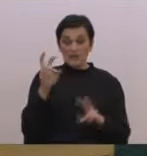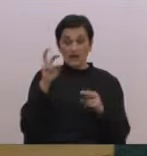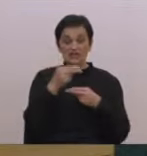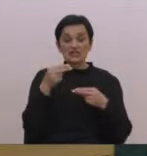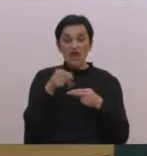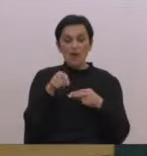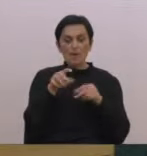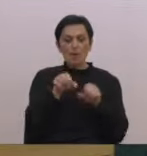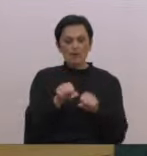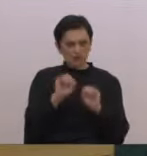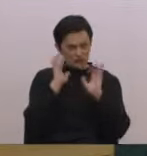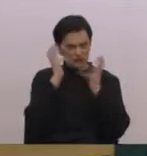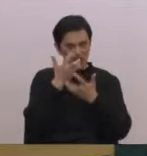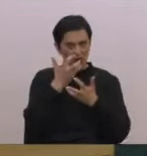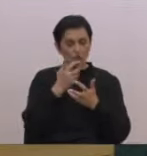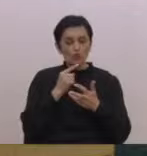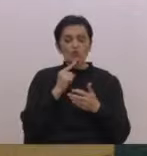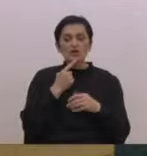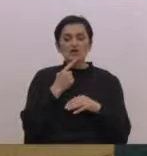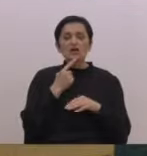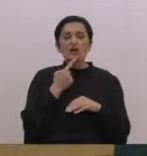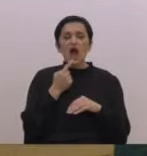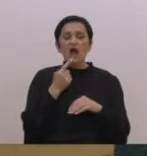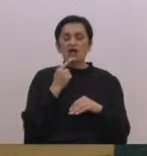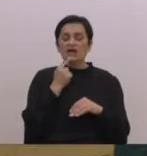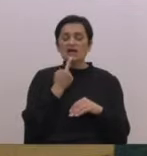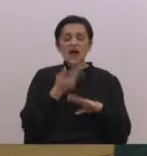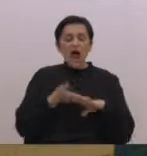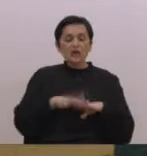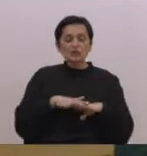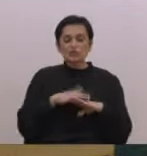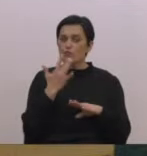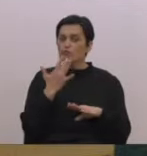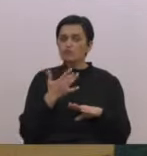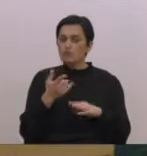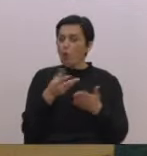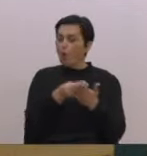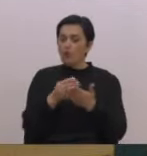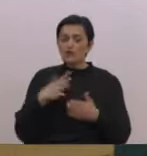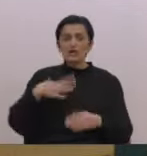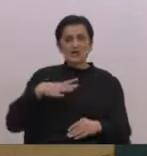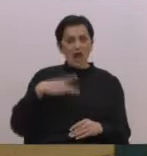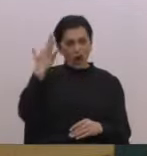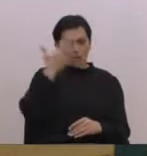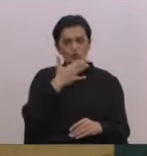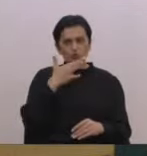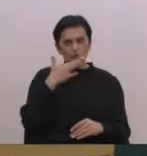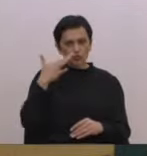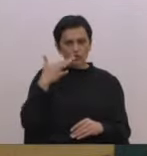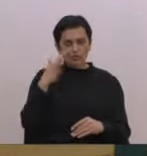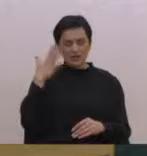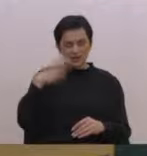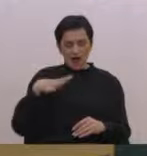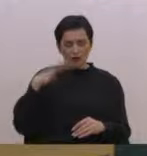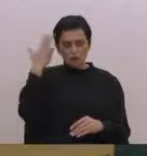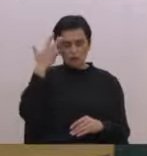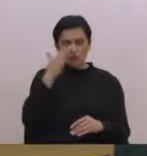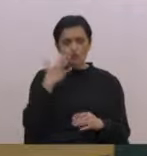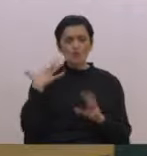მოეკიდოს სერიოზულად გაჭირებას პოლიტიკური კუთრი ლება არ აქვს. ქართული ოცრების მომხრესაც ძალიან ბევრს უჭირს, სხვადასხვა